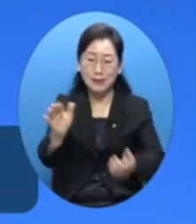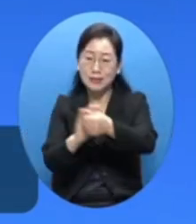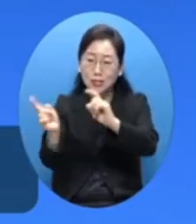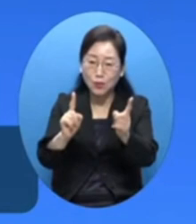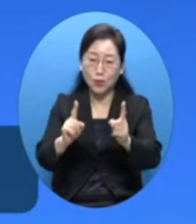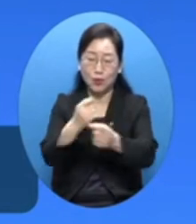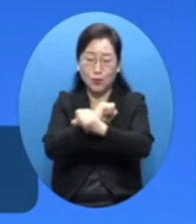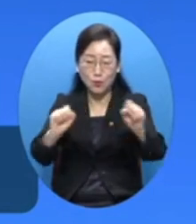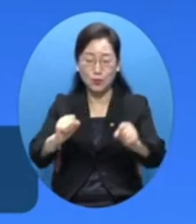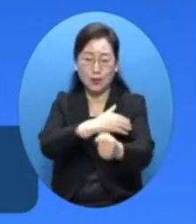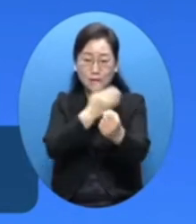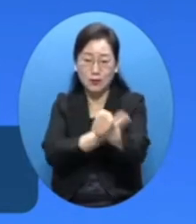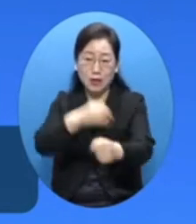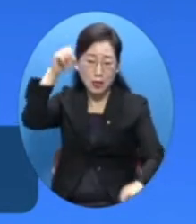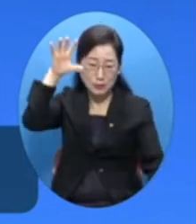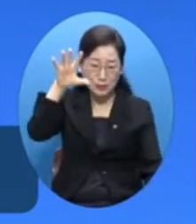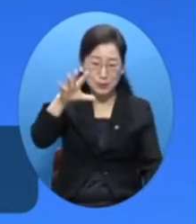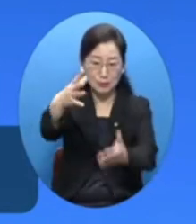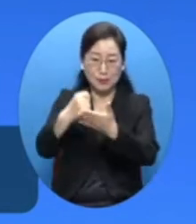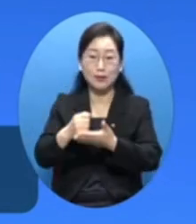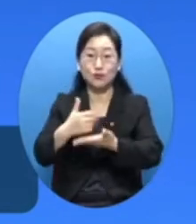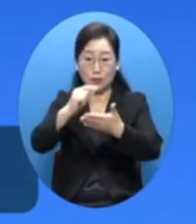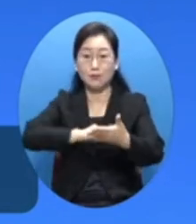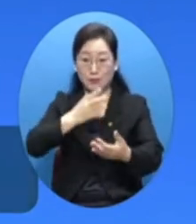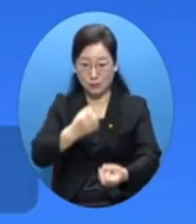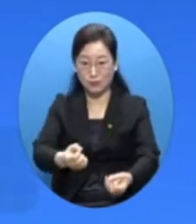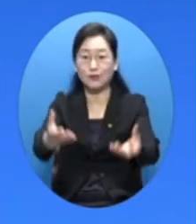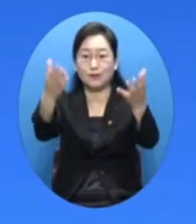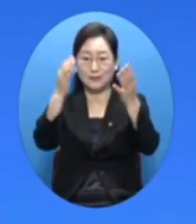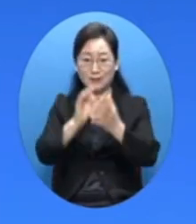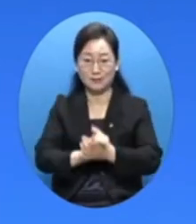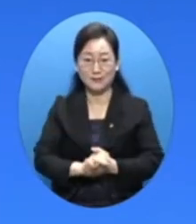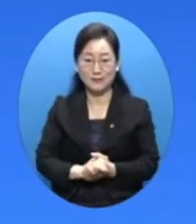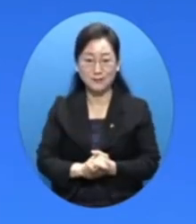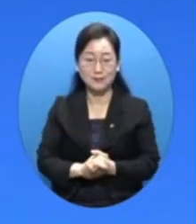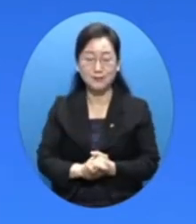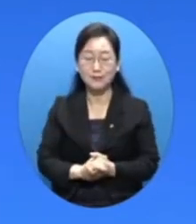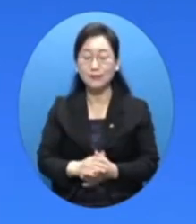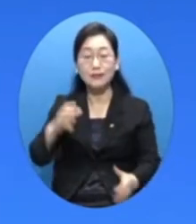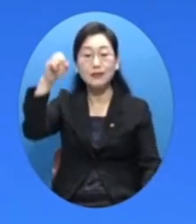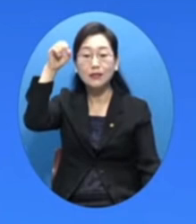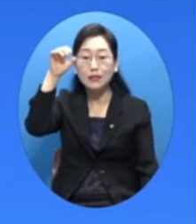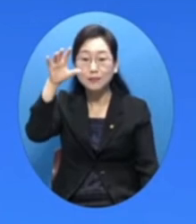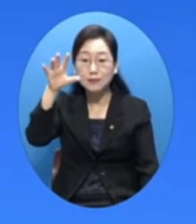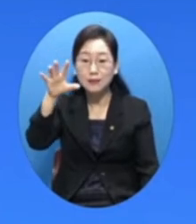용서의 빛, 능력의 빛이 비추기를 주님으로 축원합니다. 이 빛은